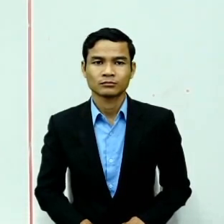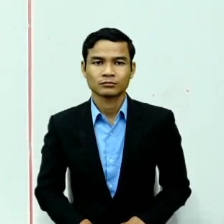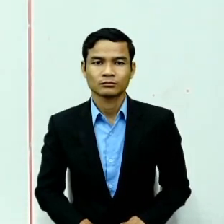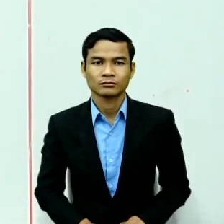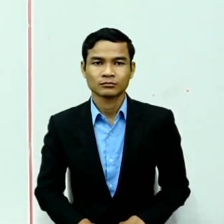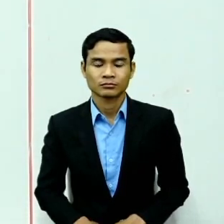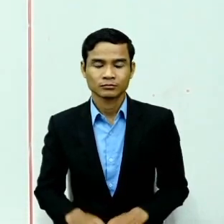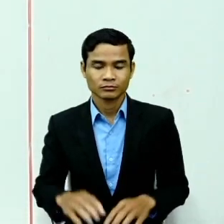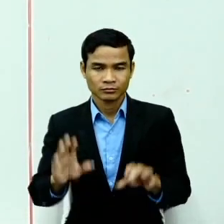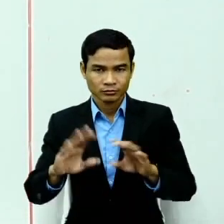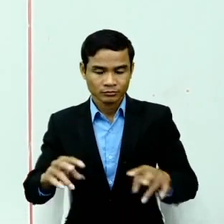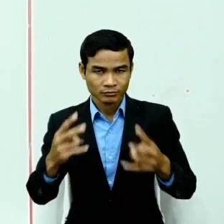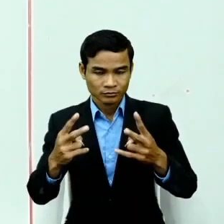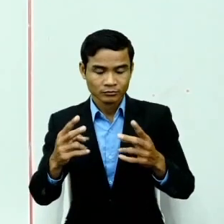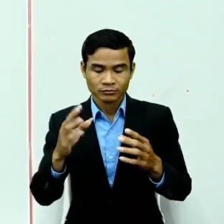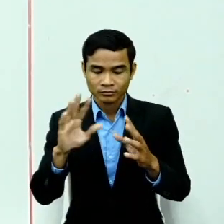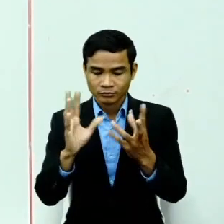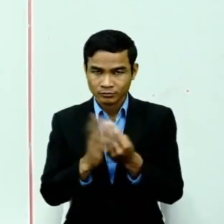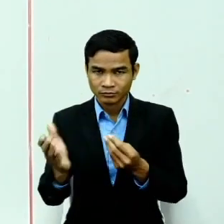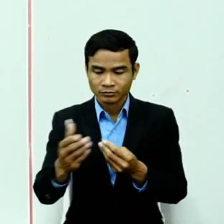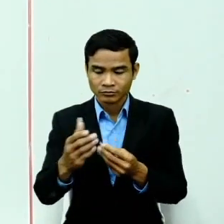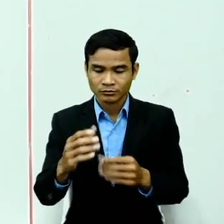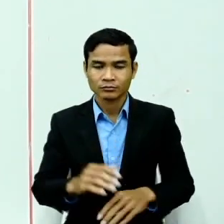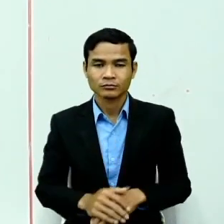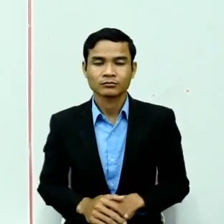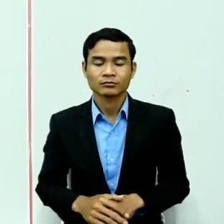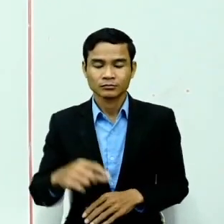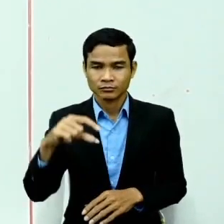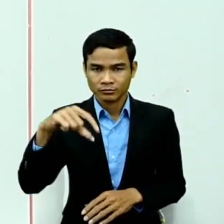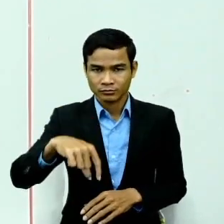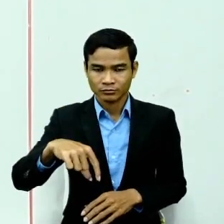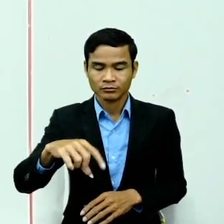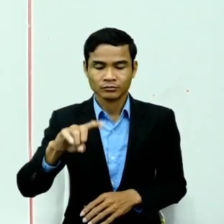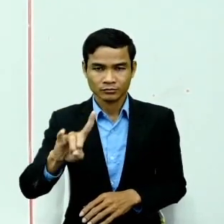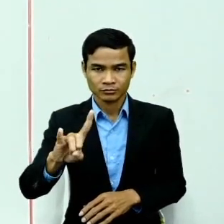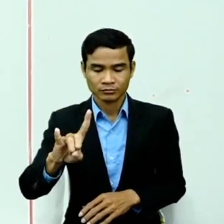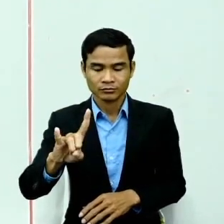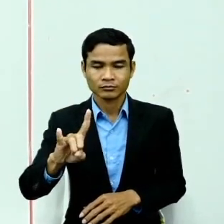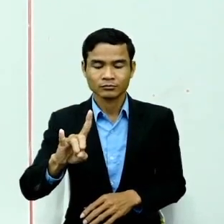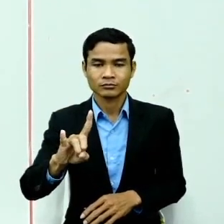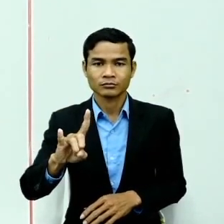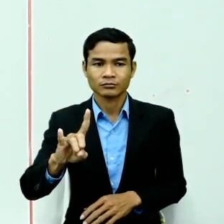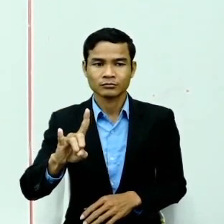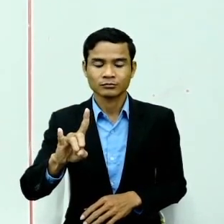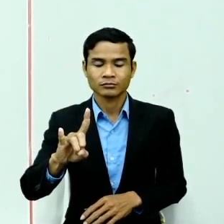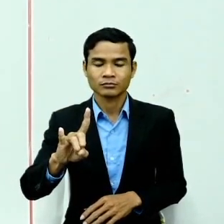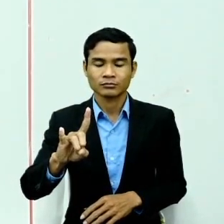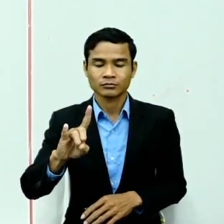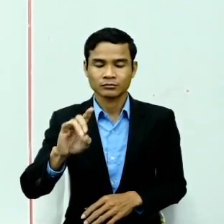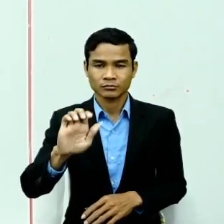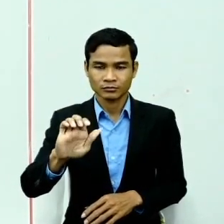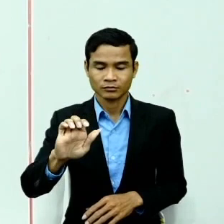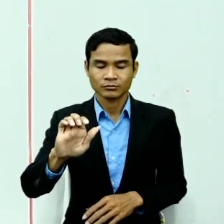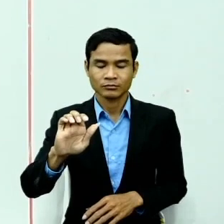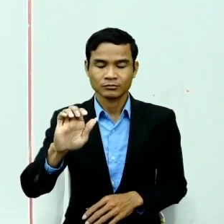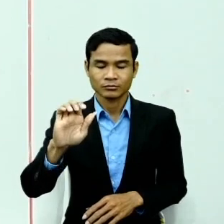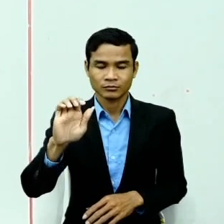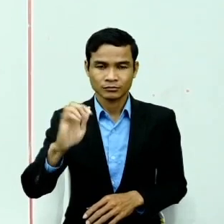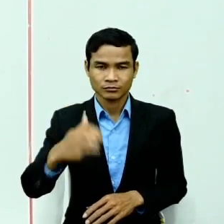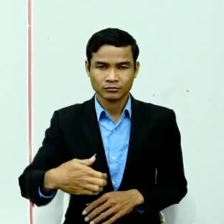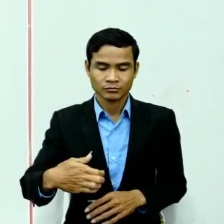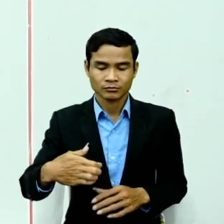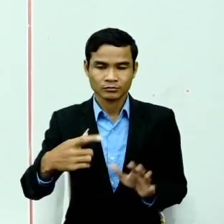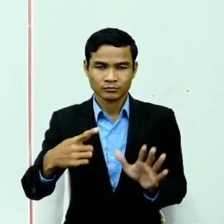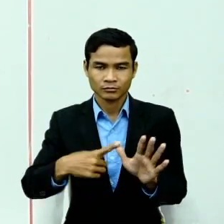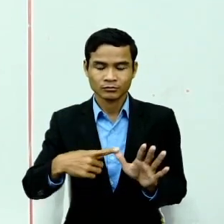chà cốt tiêm tựa tặng ạc nế chà có nâng mố cầm cho á chà chà nâng